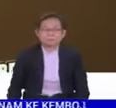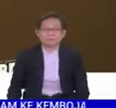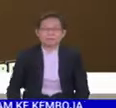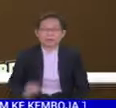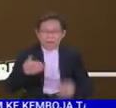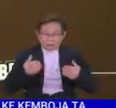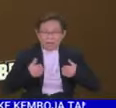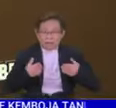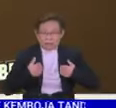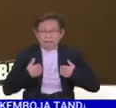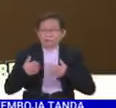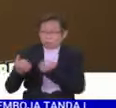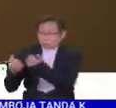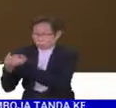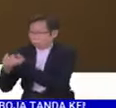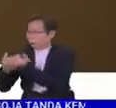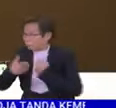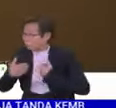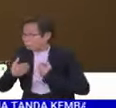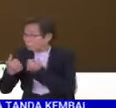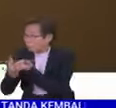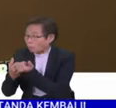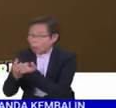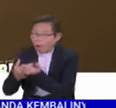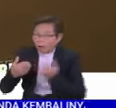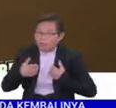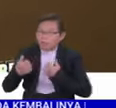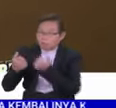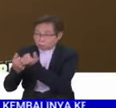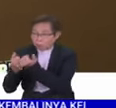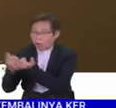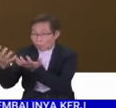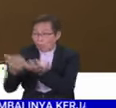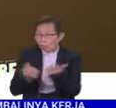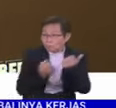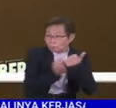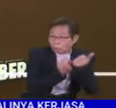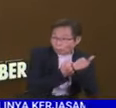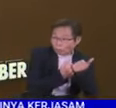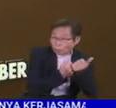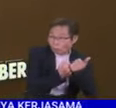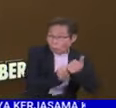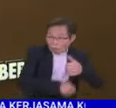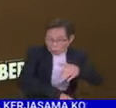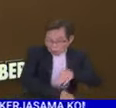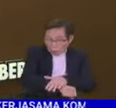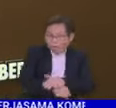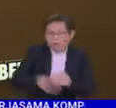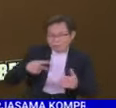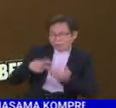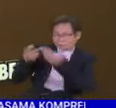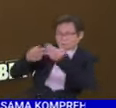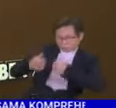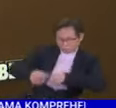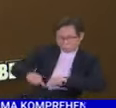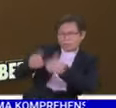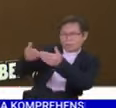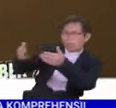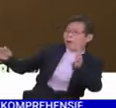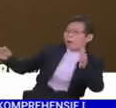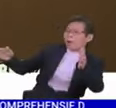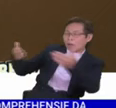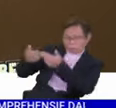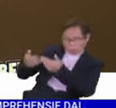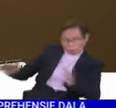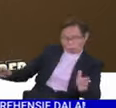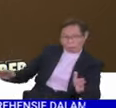Kalau ada lagi, masih ada lagi penaja-penaja yang ingin menaja siaran kita ini, kita masih buka lagi. Dan